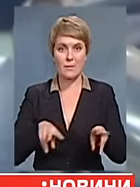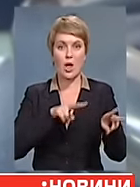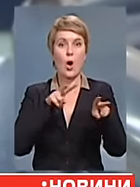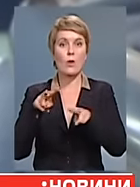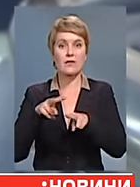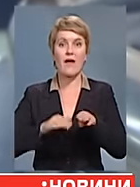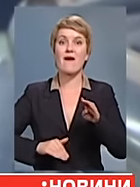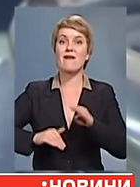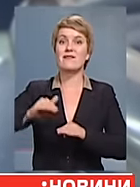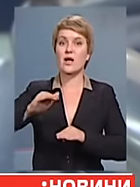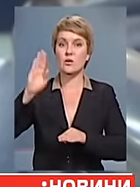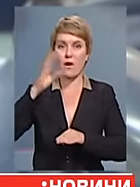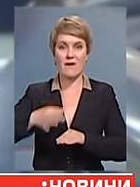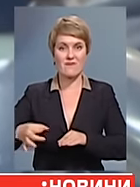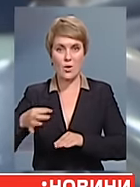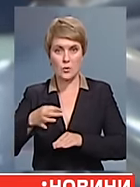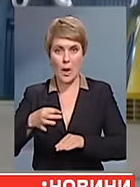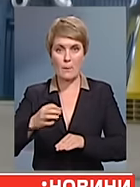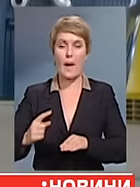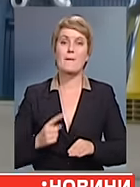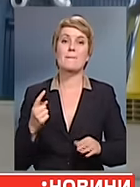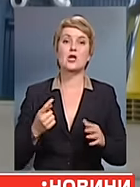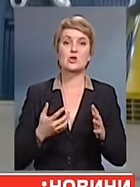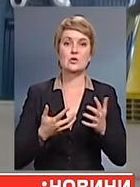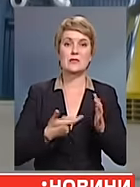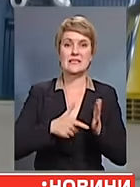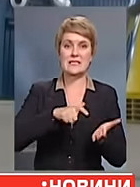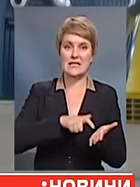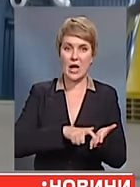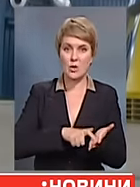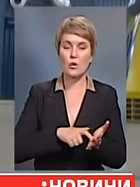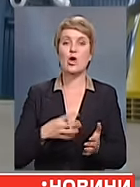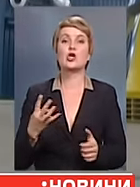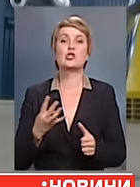водойму ГЕС, машину залу, будівництво шахти 4-го гідроагрегата.